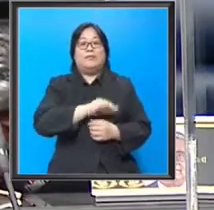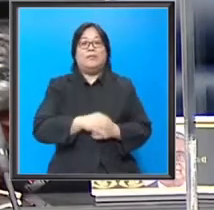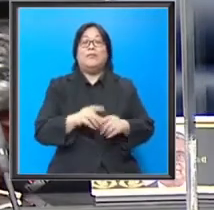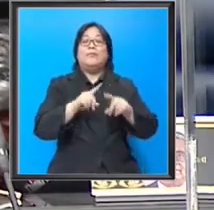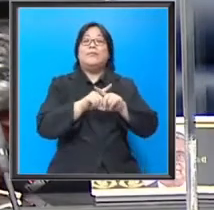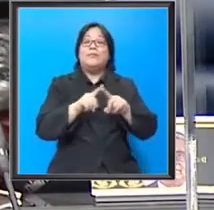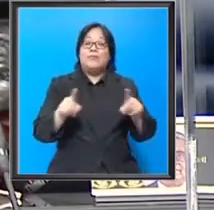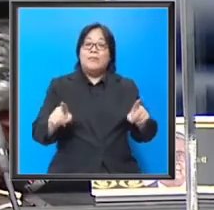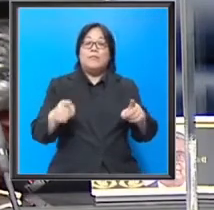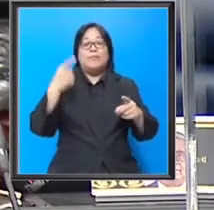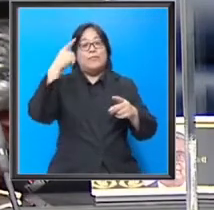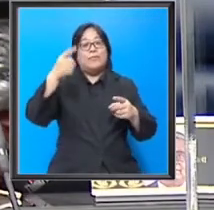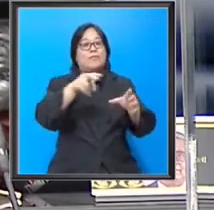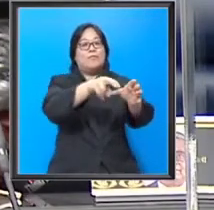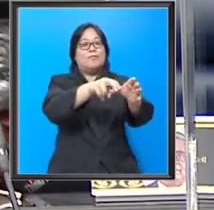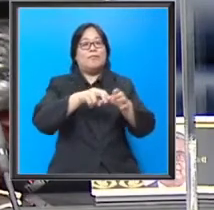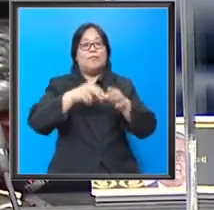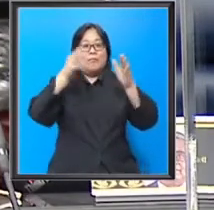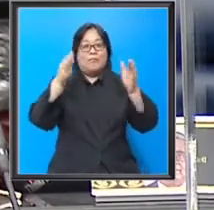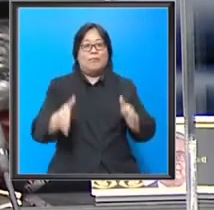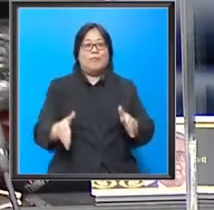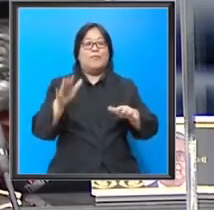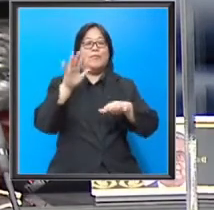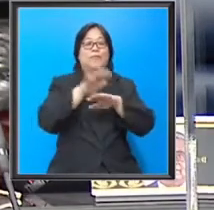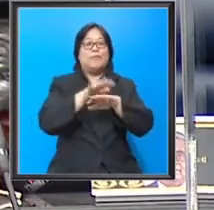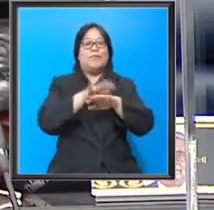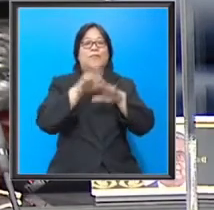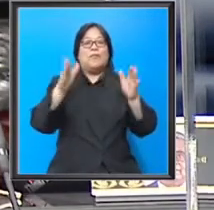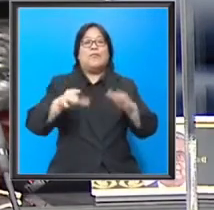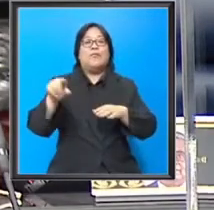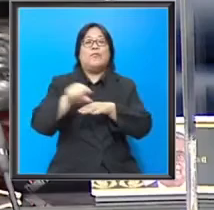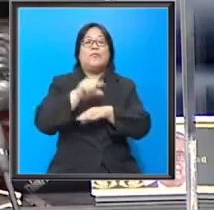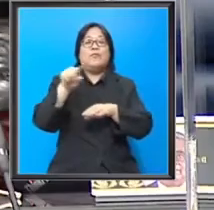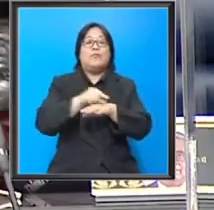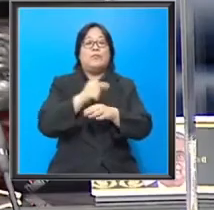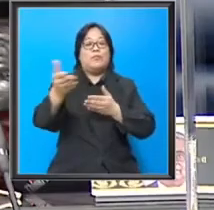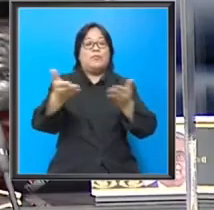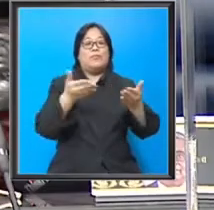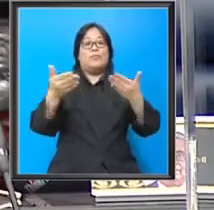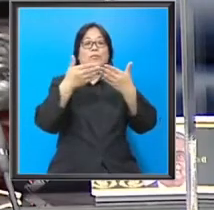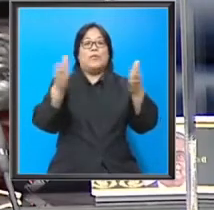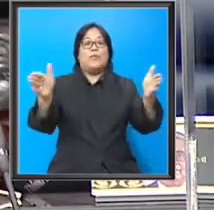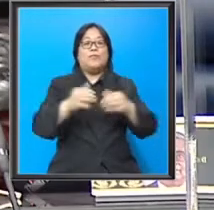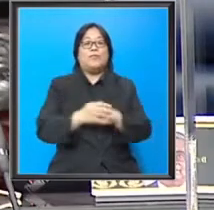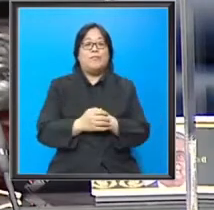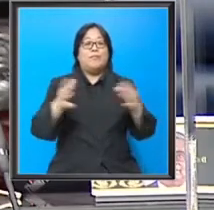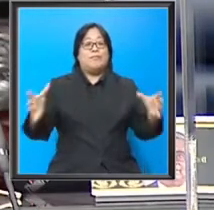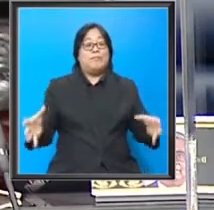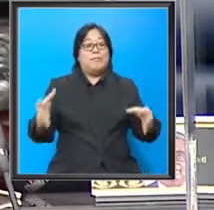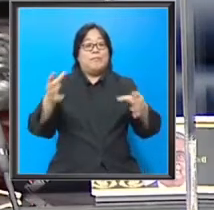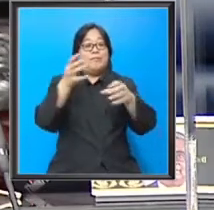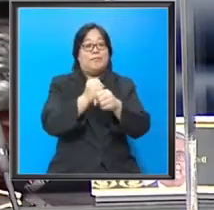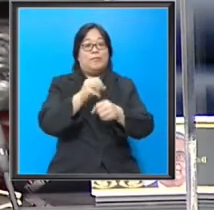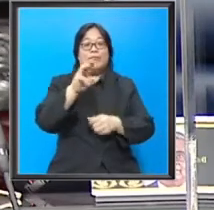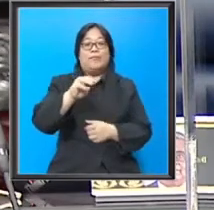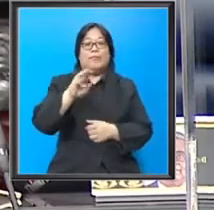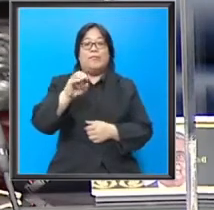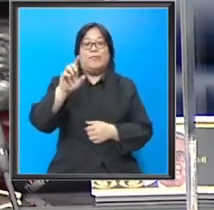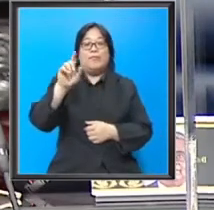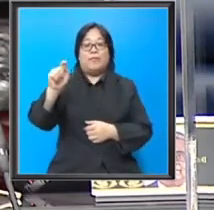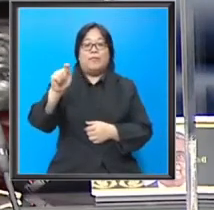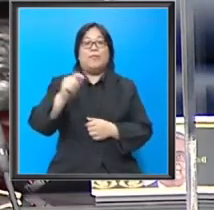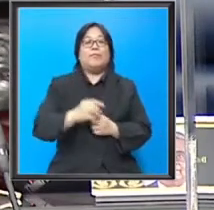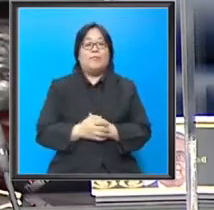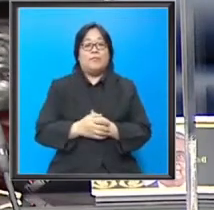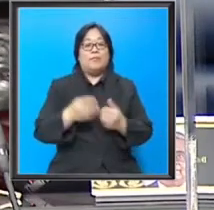sebaliknya y bagi menarik minat Lebih ramai pengguna untuk menggunakan pengangkutan awam kesimpulannya kematian pengangkutan